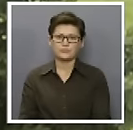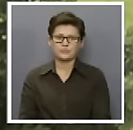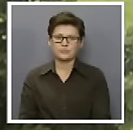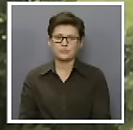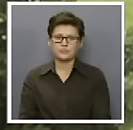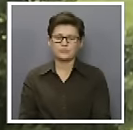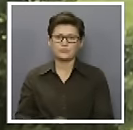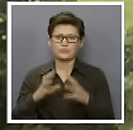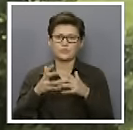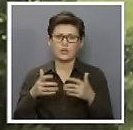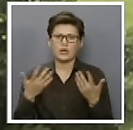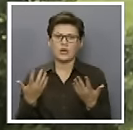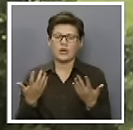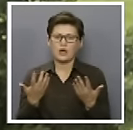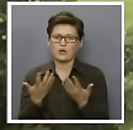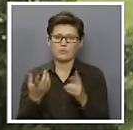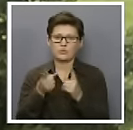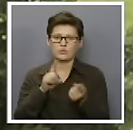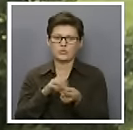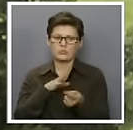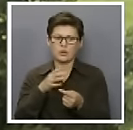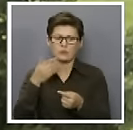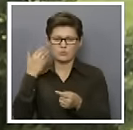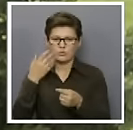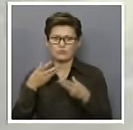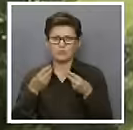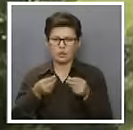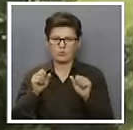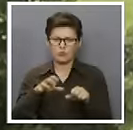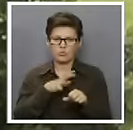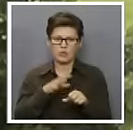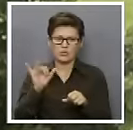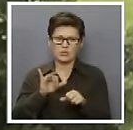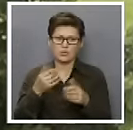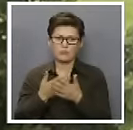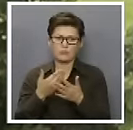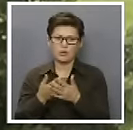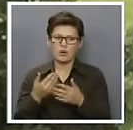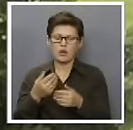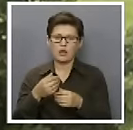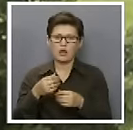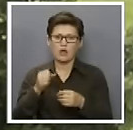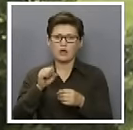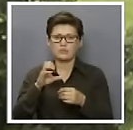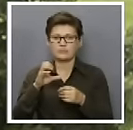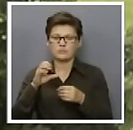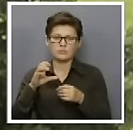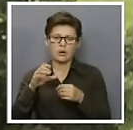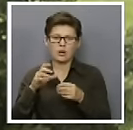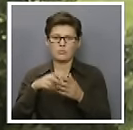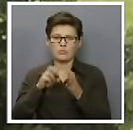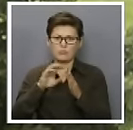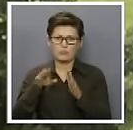Әлемдегі қандай да бір өзгерістер бізге оп-оңай салқын тигізуі мүмкін. Әйістің қарамынан шықтық деп айта салумен, мәлімдеумен